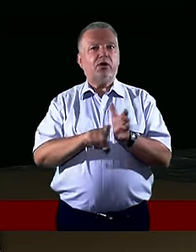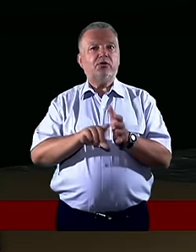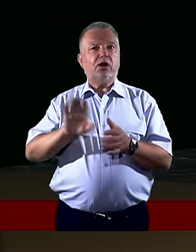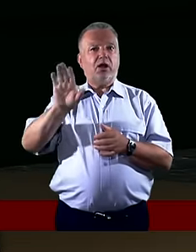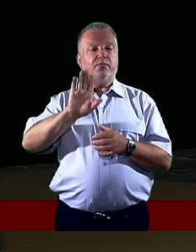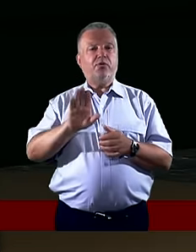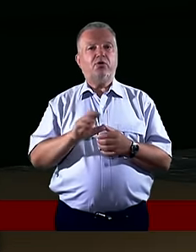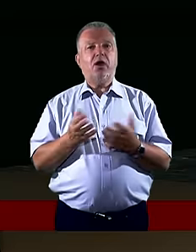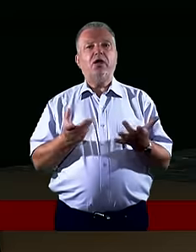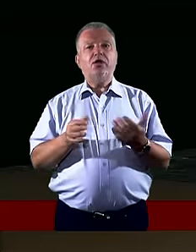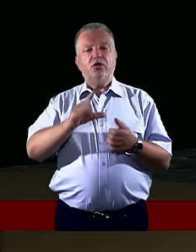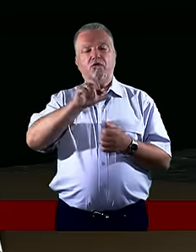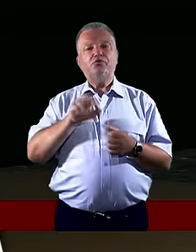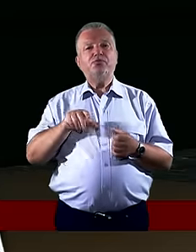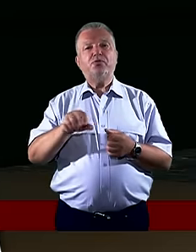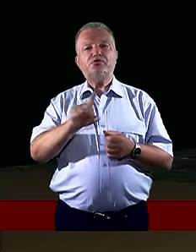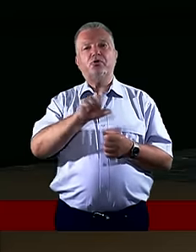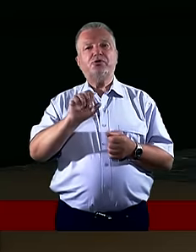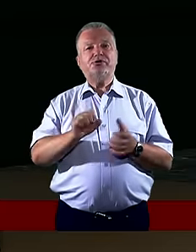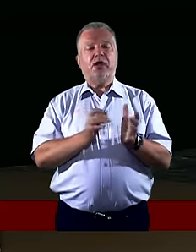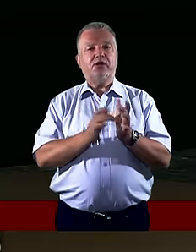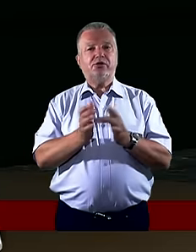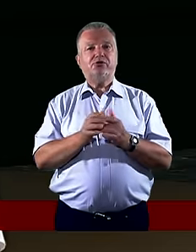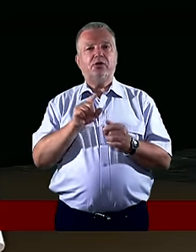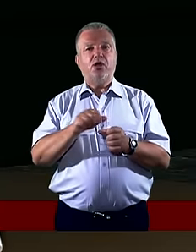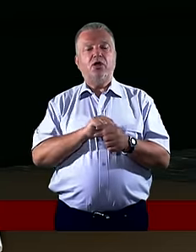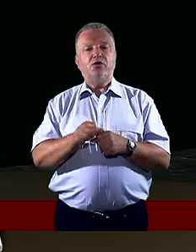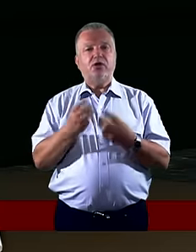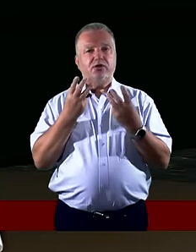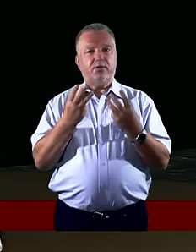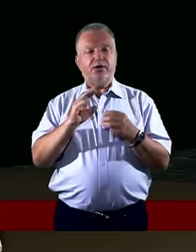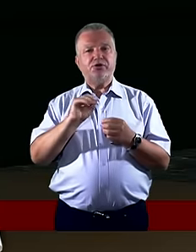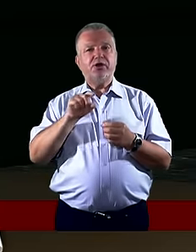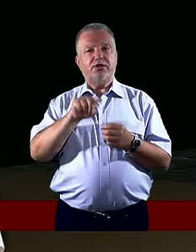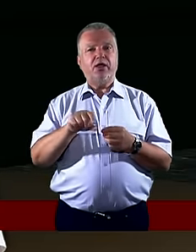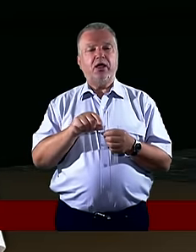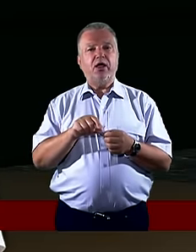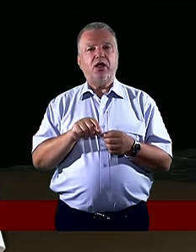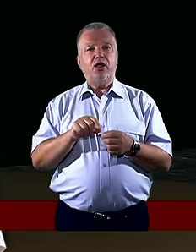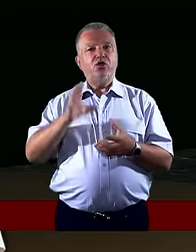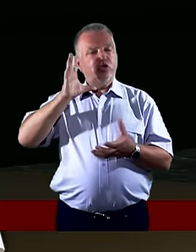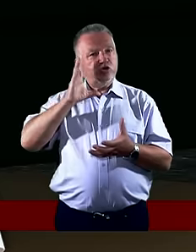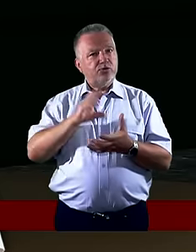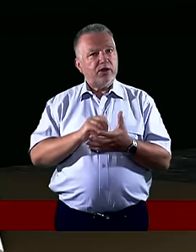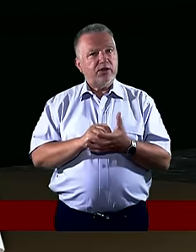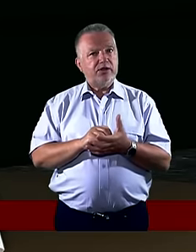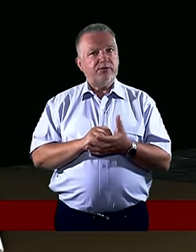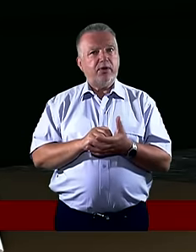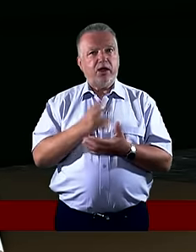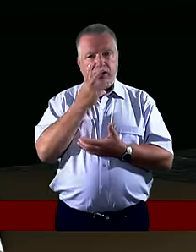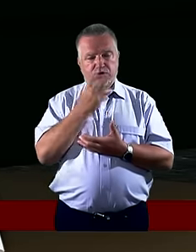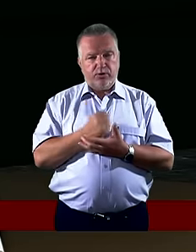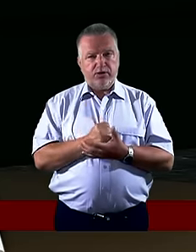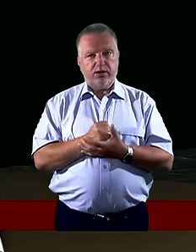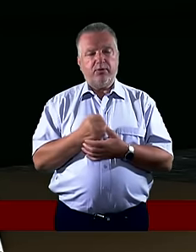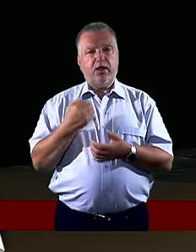naśladowców poszło za Jezusem na jego wezwanie, prawda? To jest istotne, że te jego doświadczenia, jego